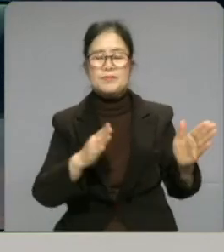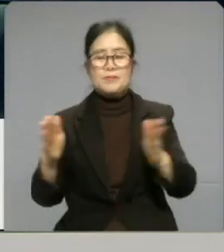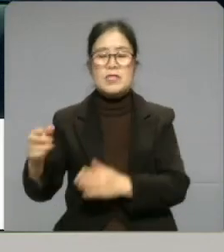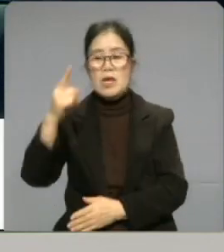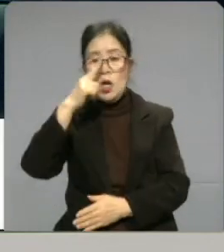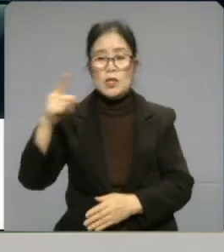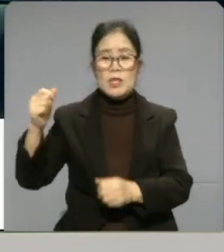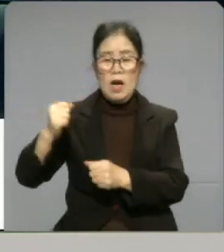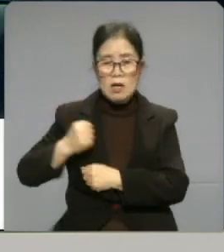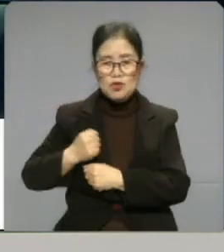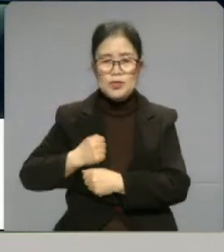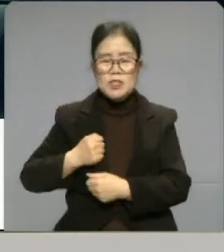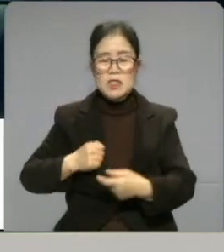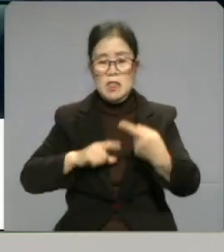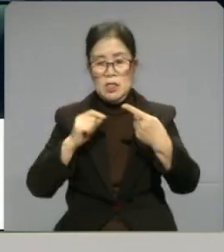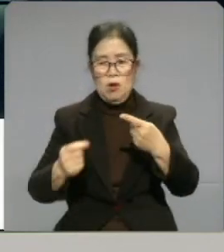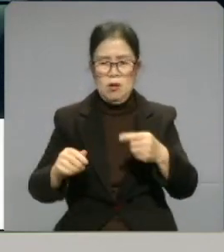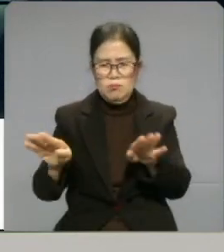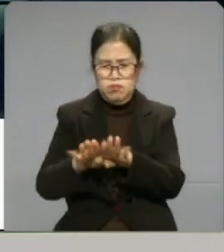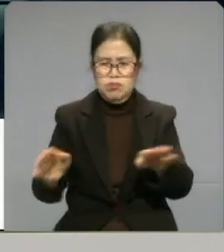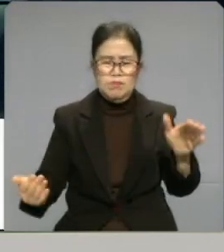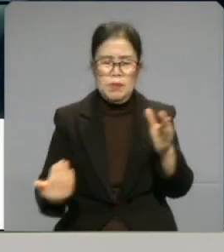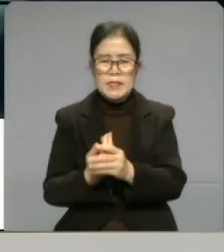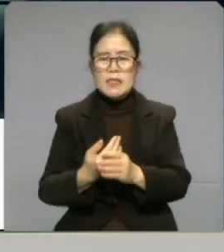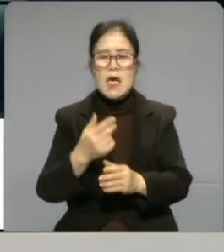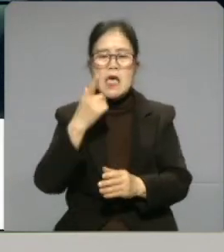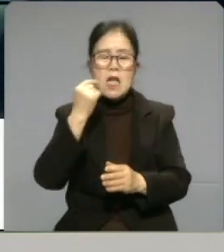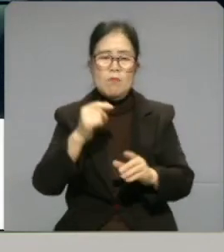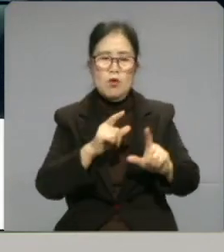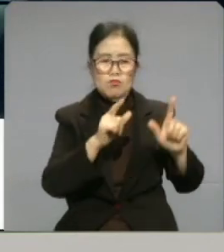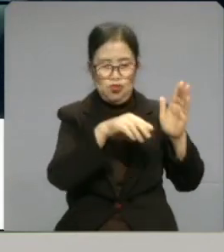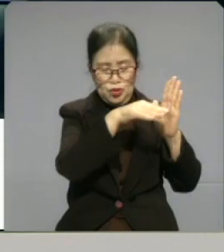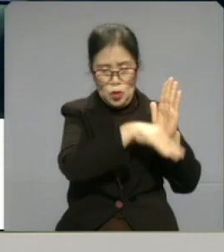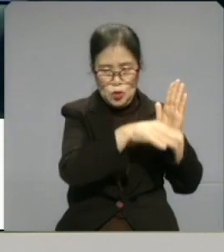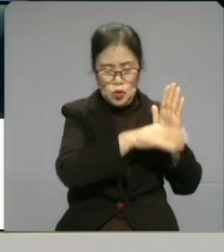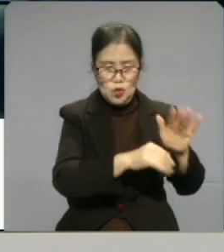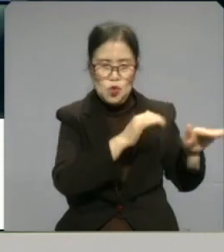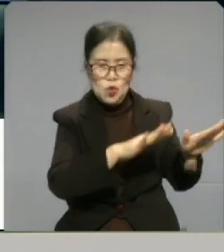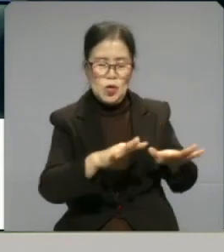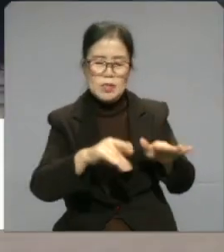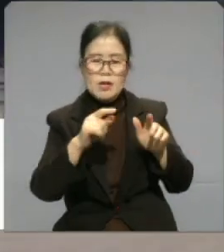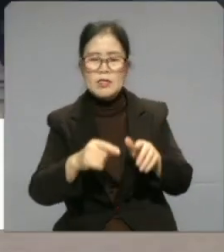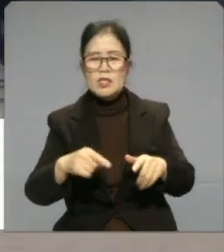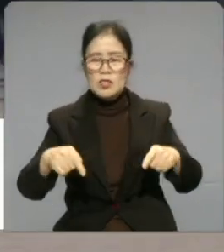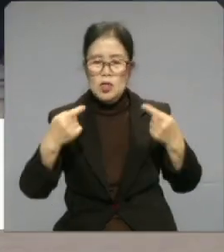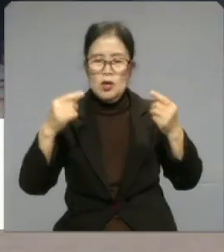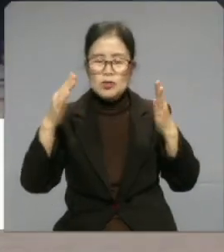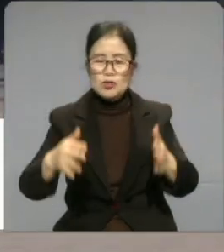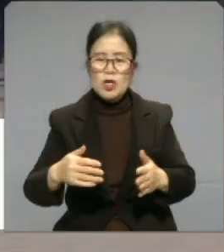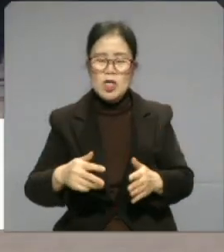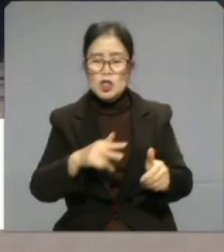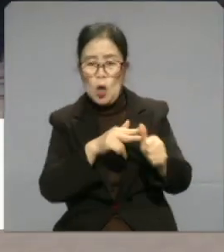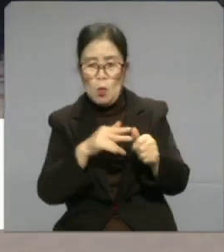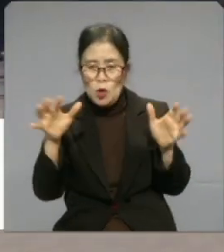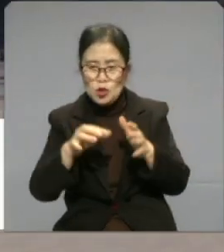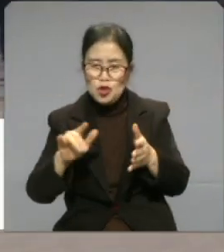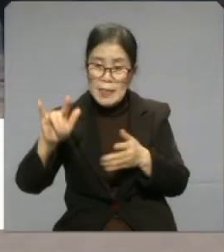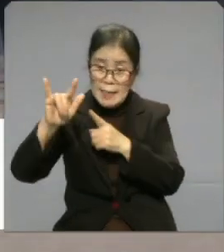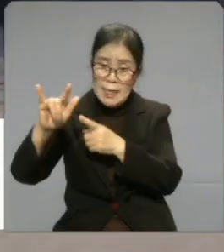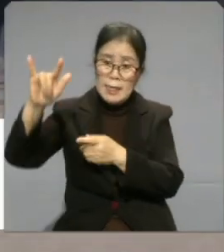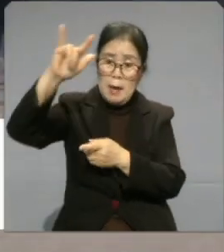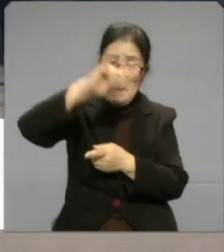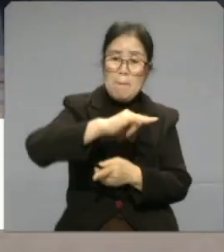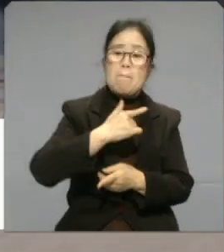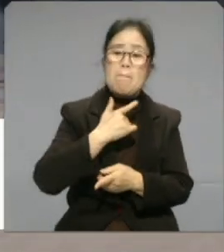러시아군이 지난달 강진에 발생한 일본 노토반도 북서쪽 동해 공역 상으로 설연휴 기간 정보 수집기 한대를 내려 보냈던